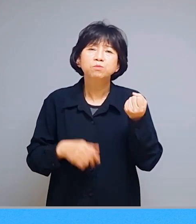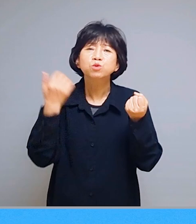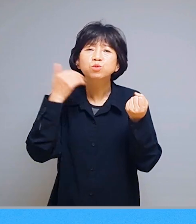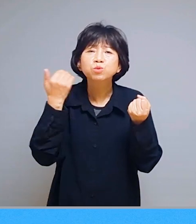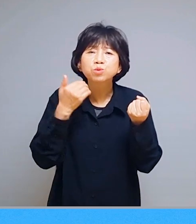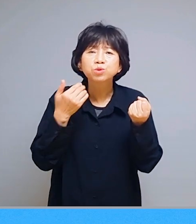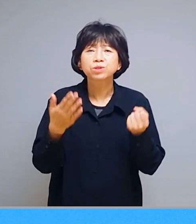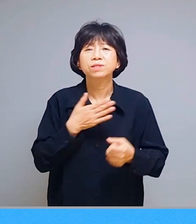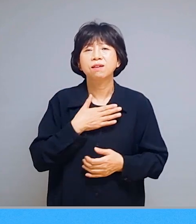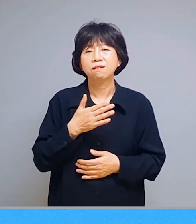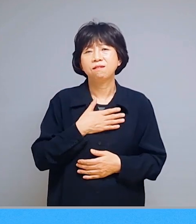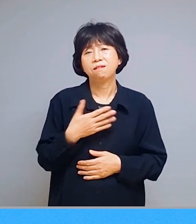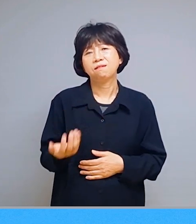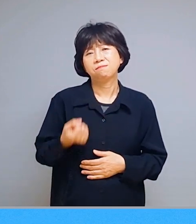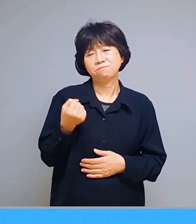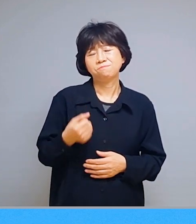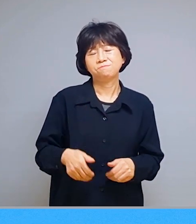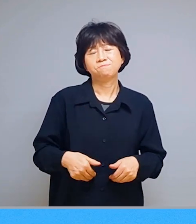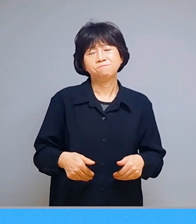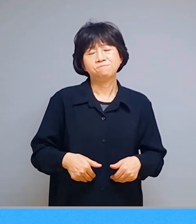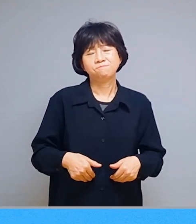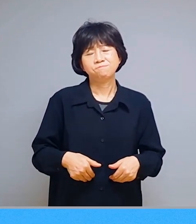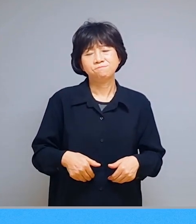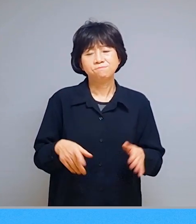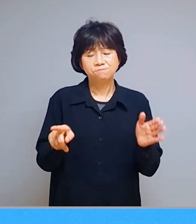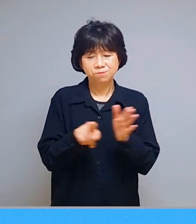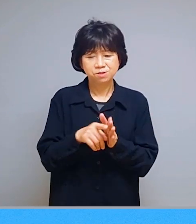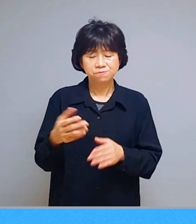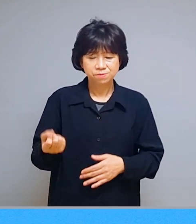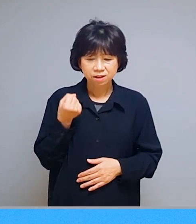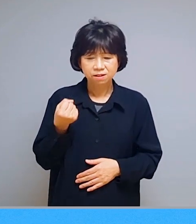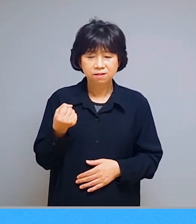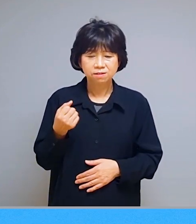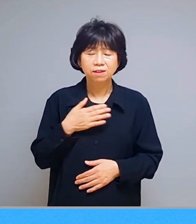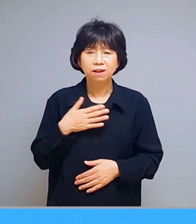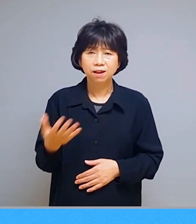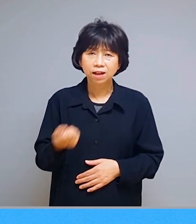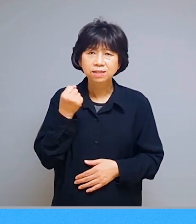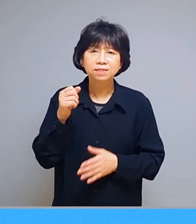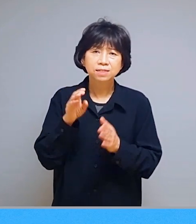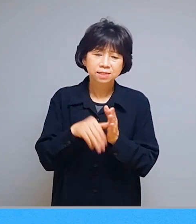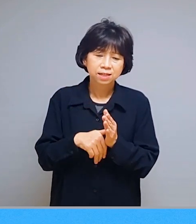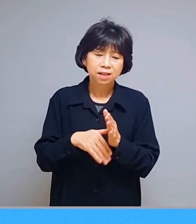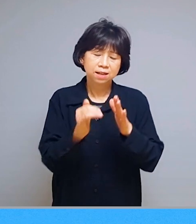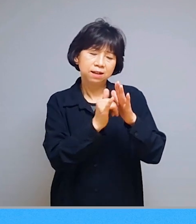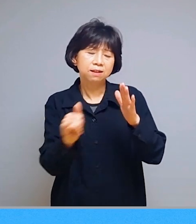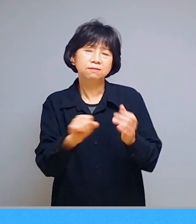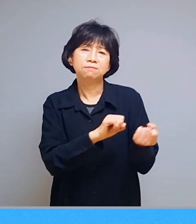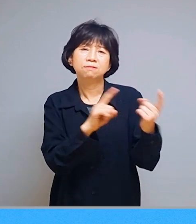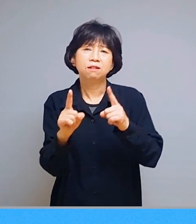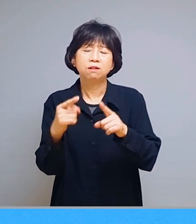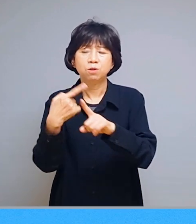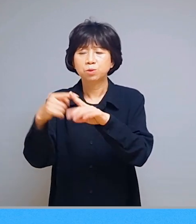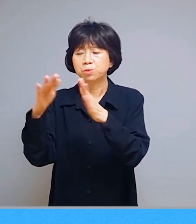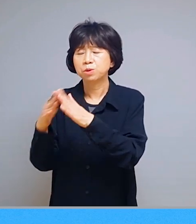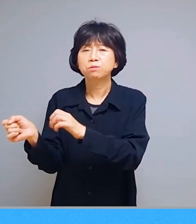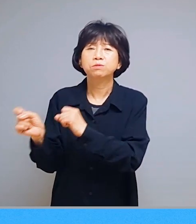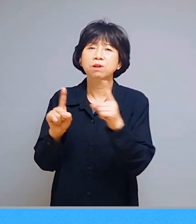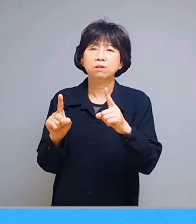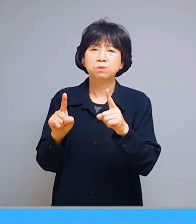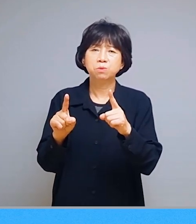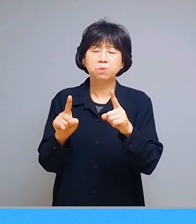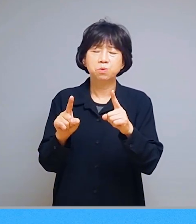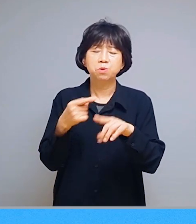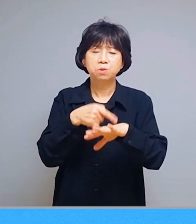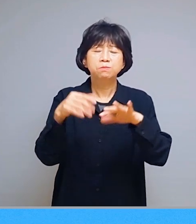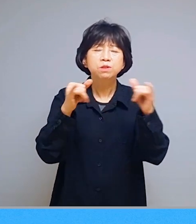우리가 가져야 되는 거예요. 이 믿음을 내가 가져야 가정을 살리는 거고요. 이 믿음을 내가 가져야 교회를 살리는 거고 이